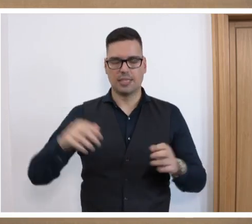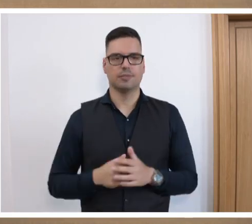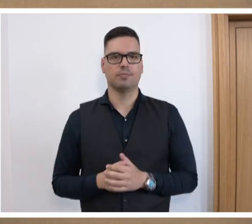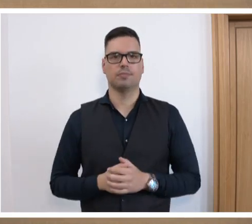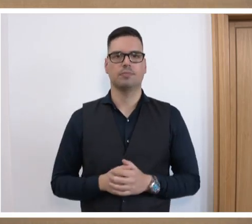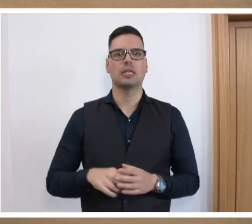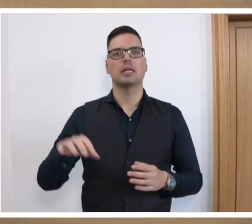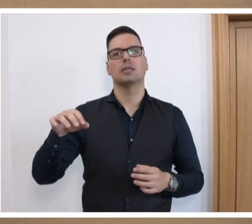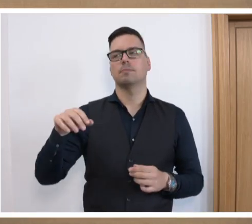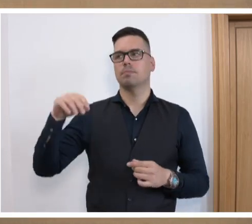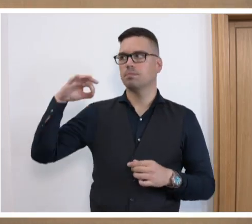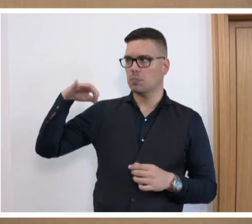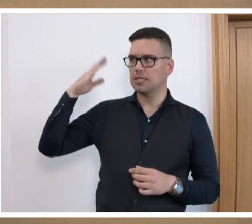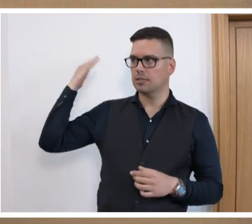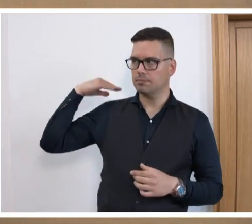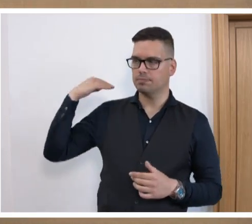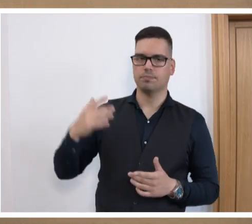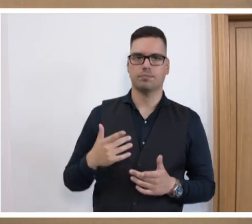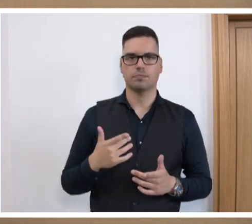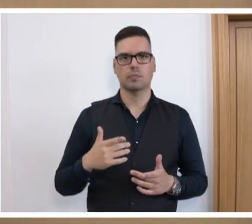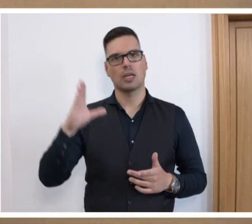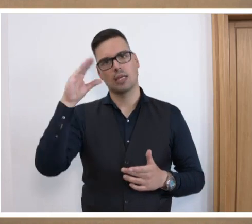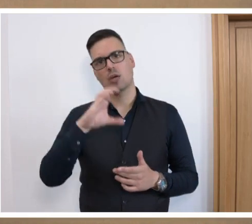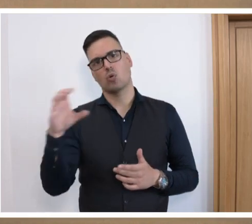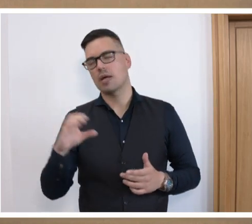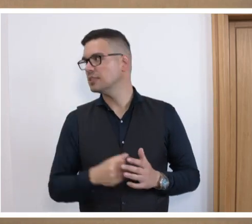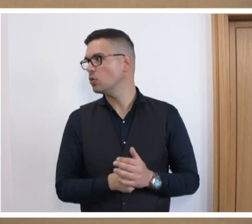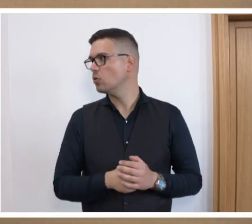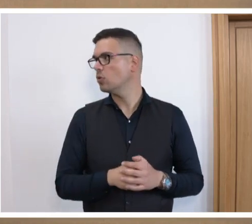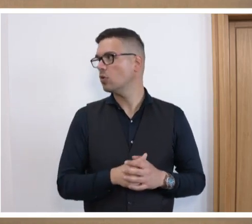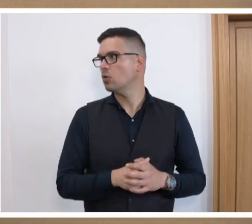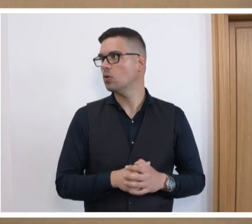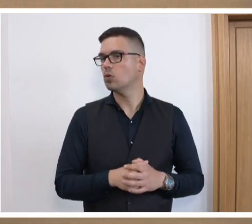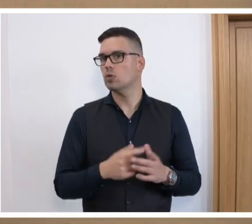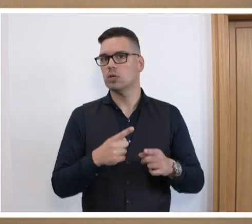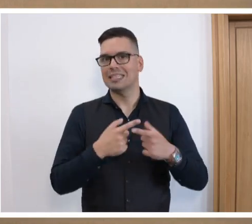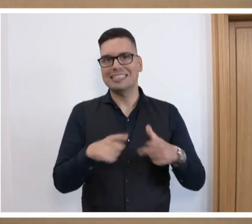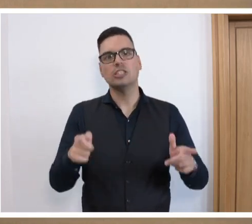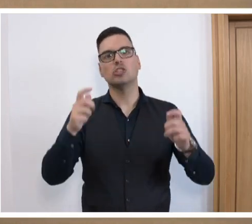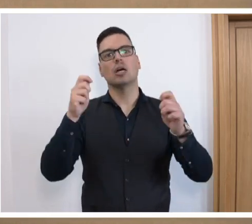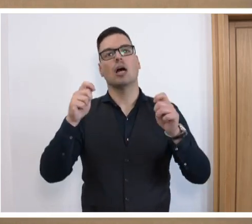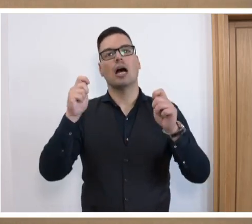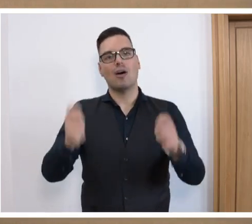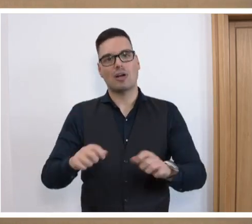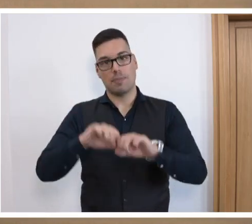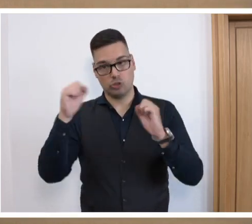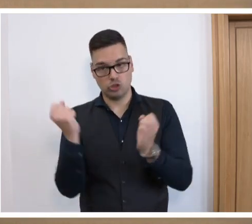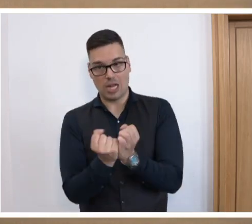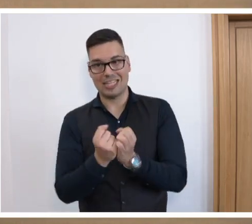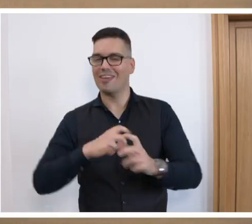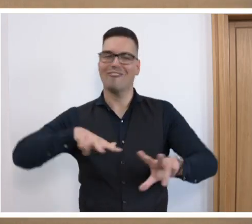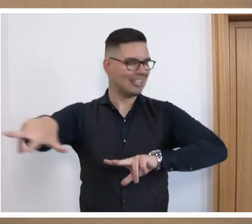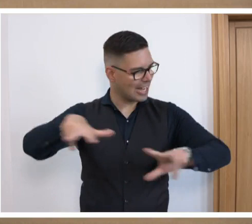der Präsidentin, Fraktionsvorsitzender Kommersow, gerade nicht die Aufgabe des Staates, weder der